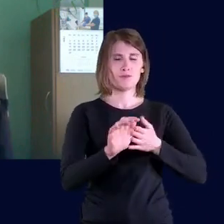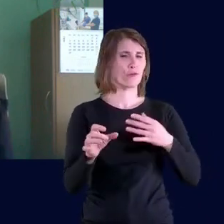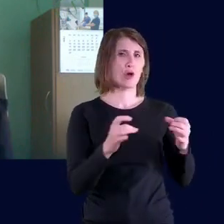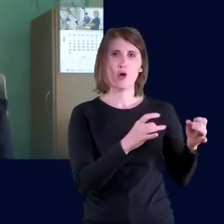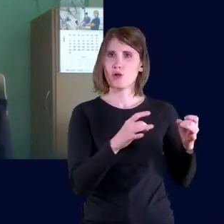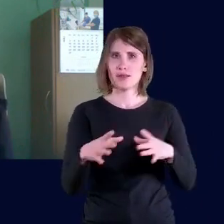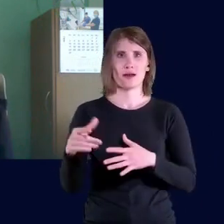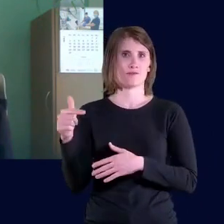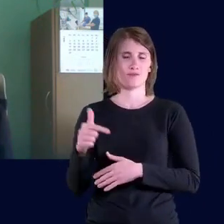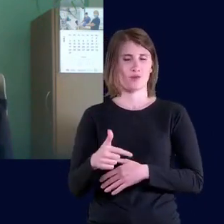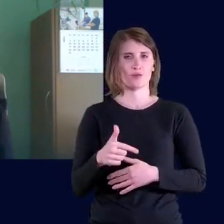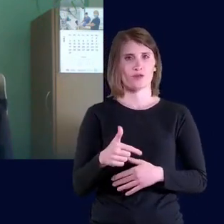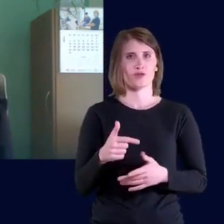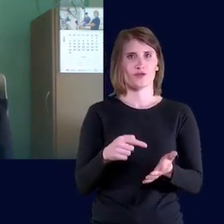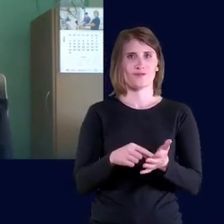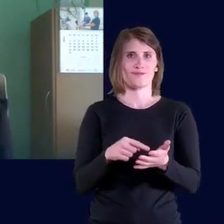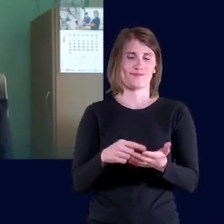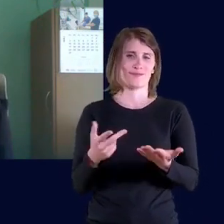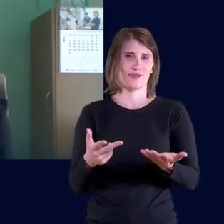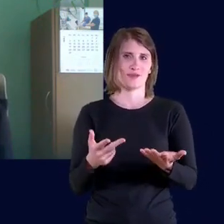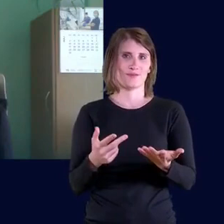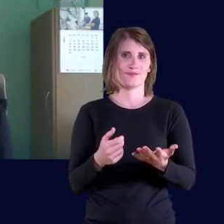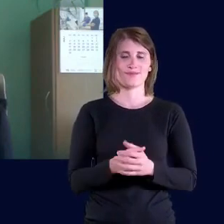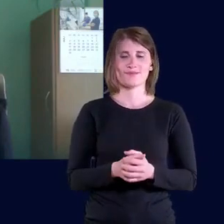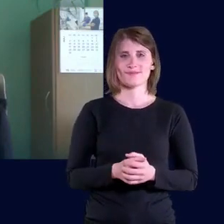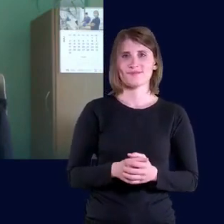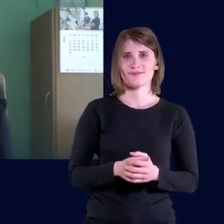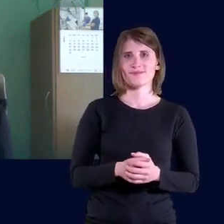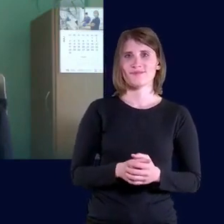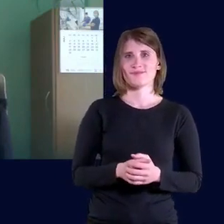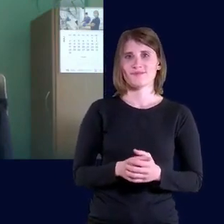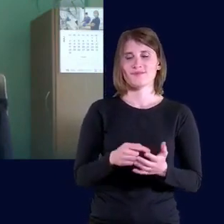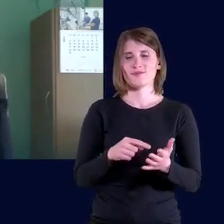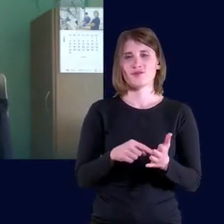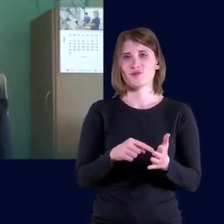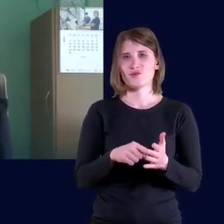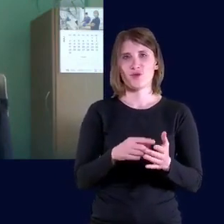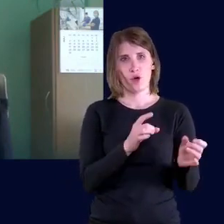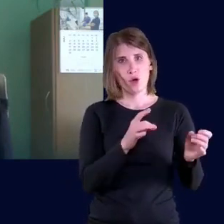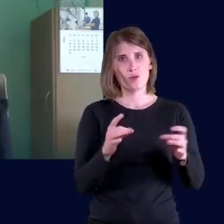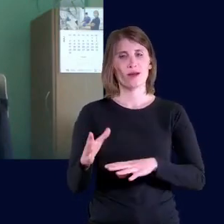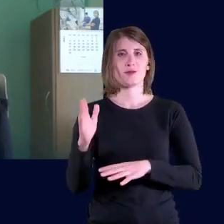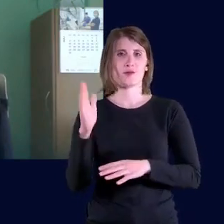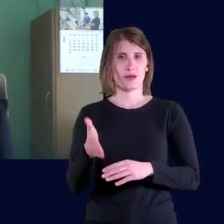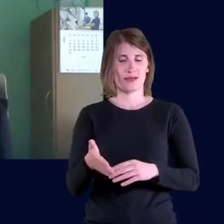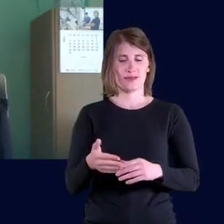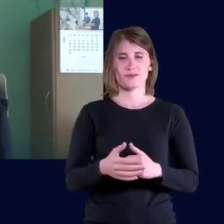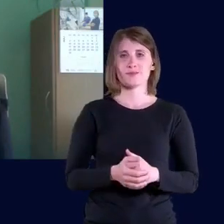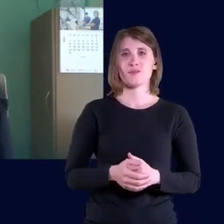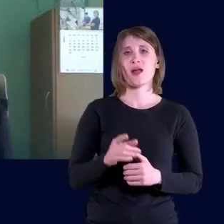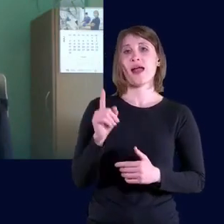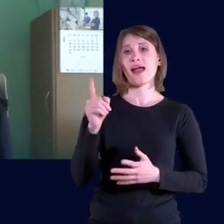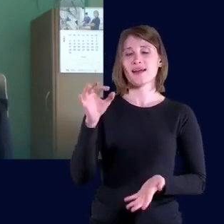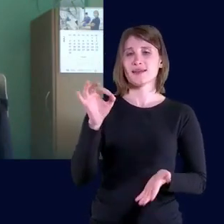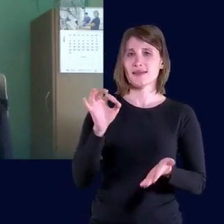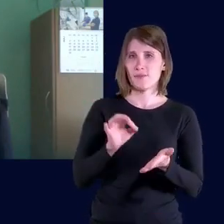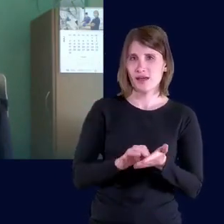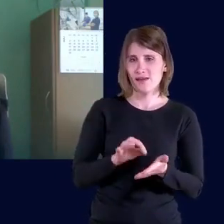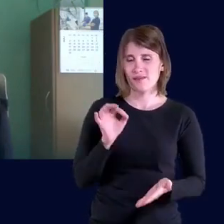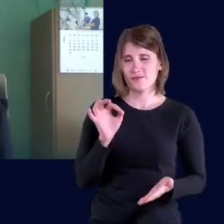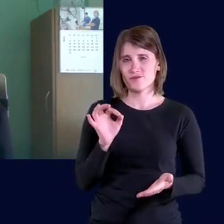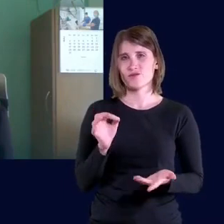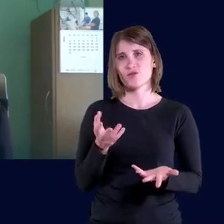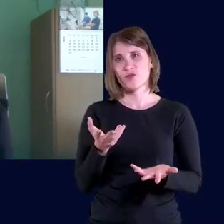można odpowiedzieć jednym słowem na to znaczy jednym zdaniem na to pytanie natomiast na pewno